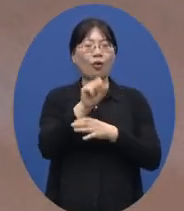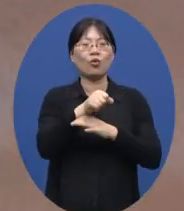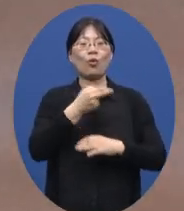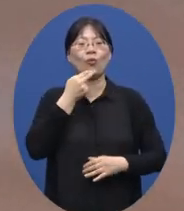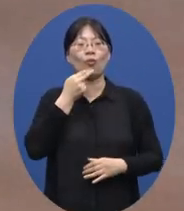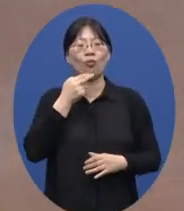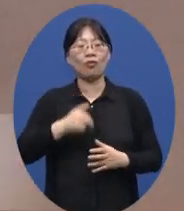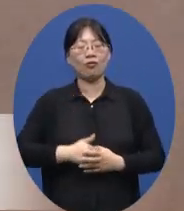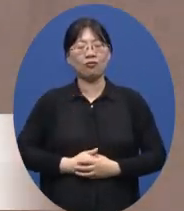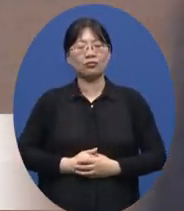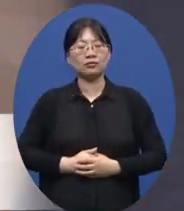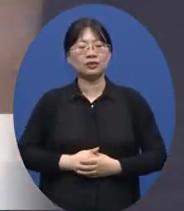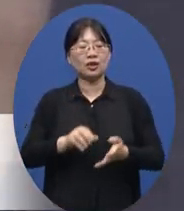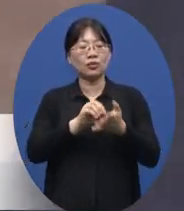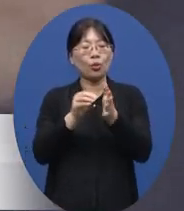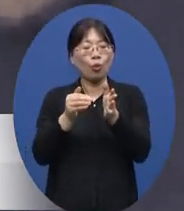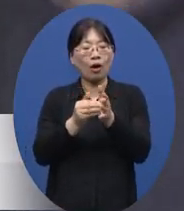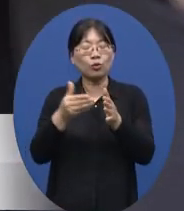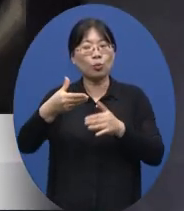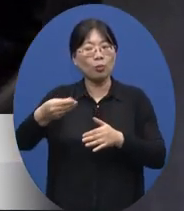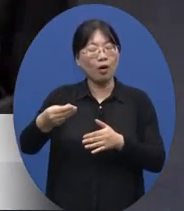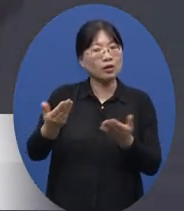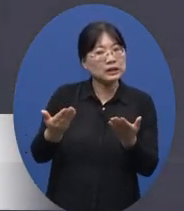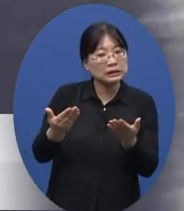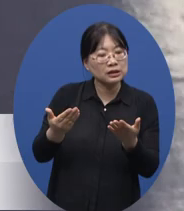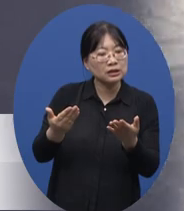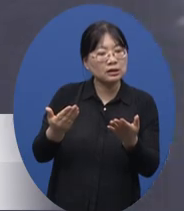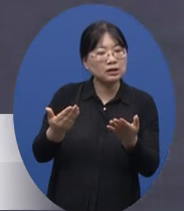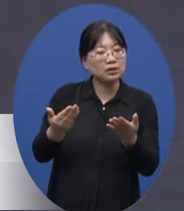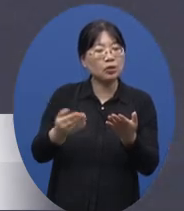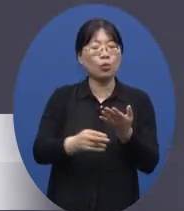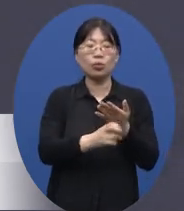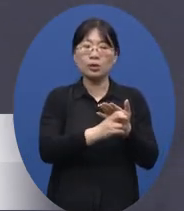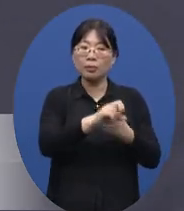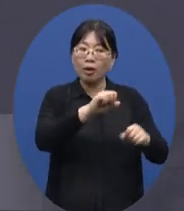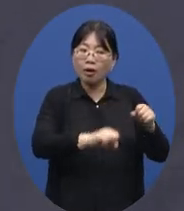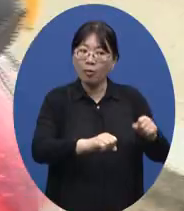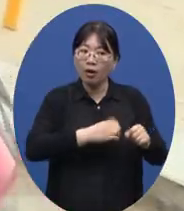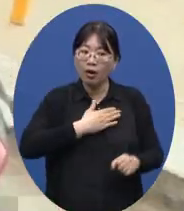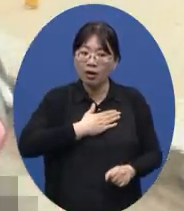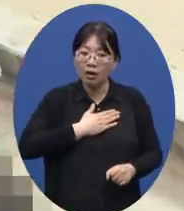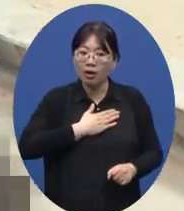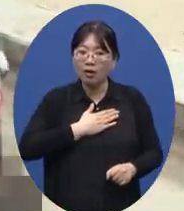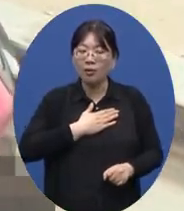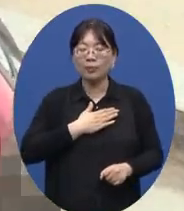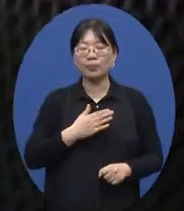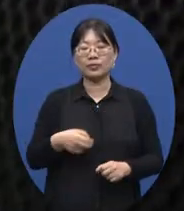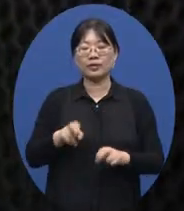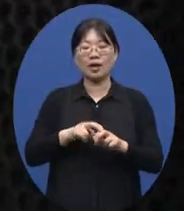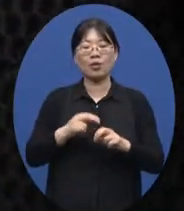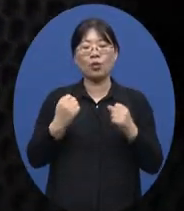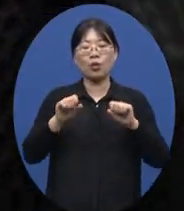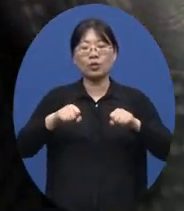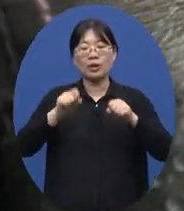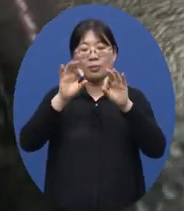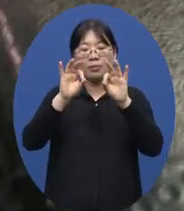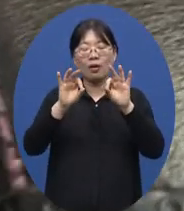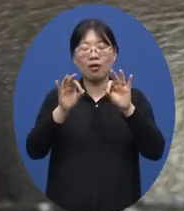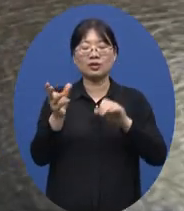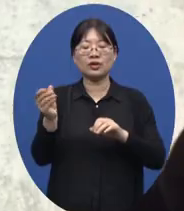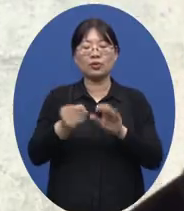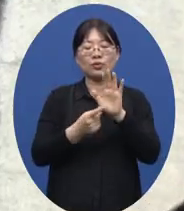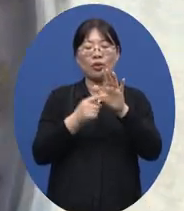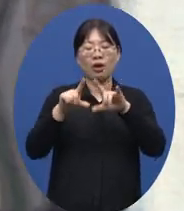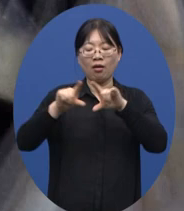대부업자입니다. 등록하고 대부업하시는 거예요? 이거 하는 거 알고 계세요? 타고 온 오토바이에선 수백 장의 대출